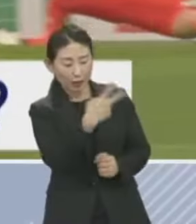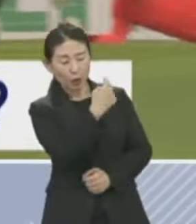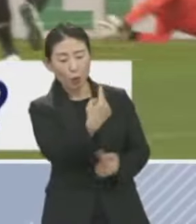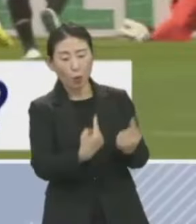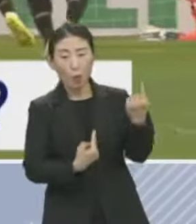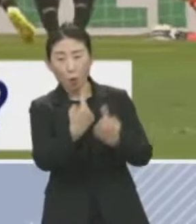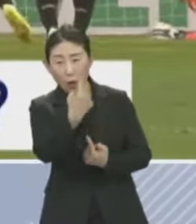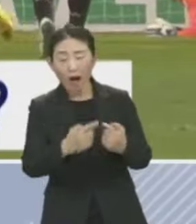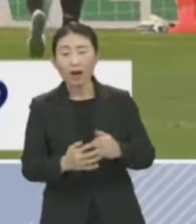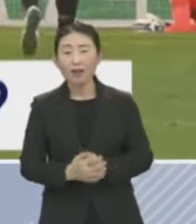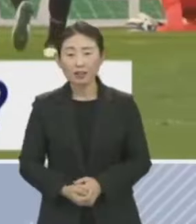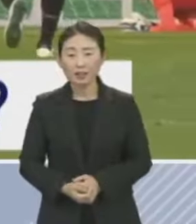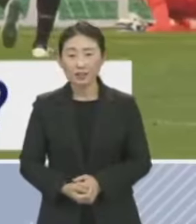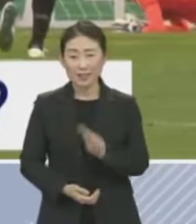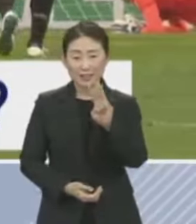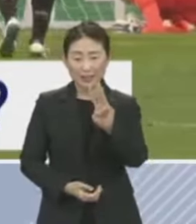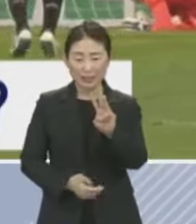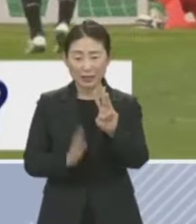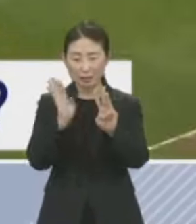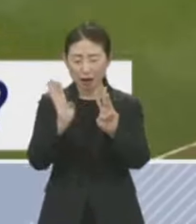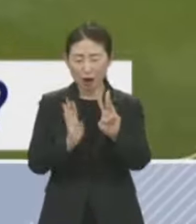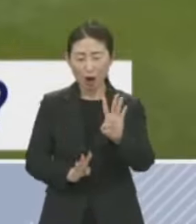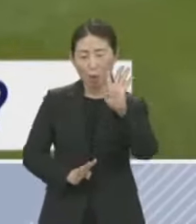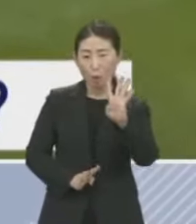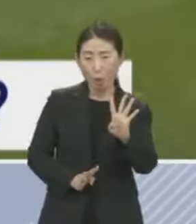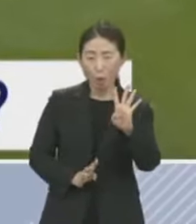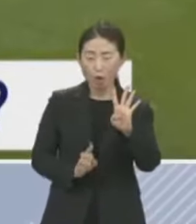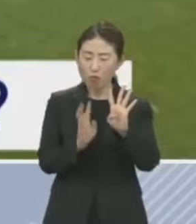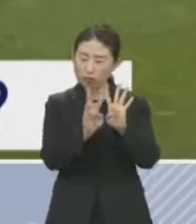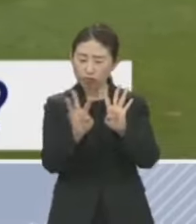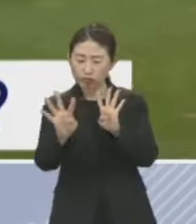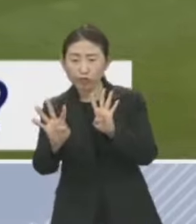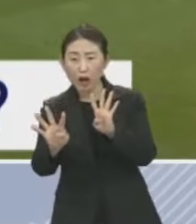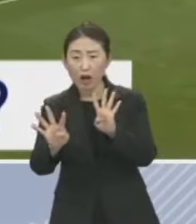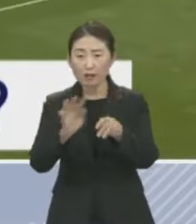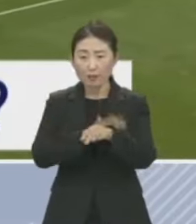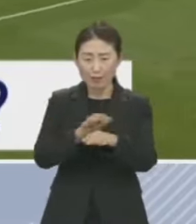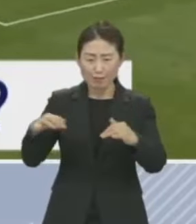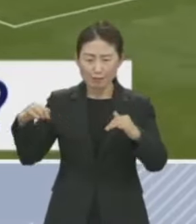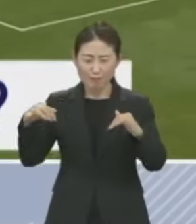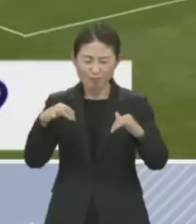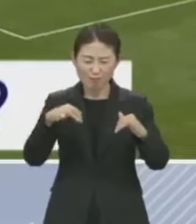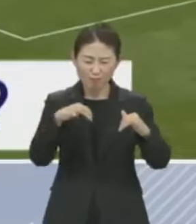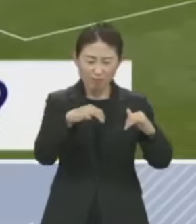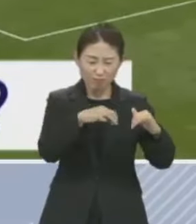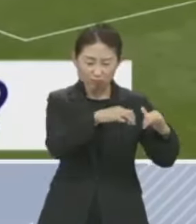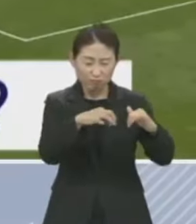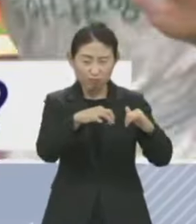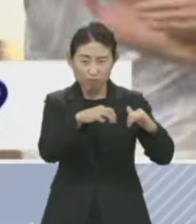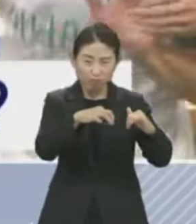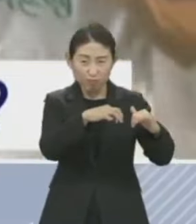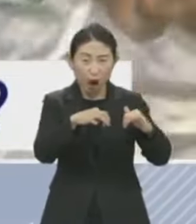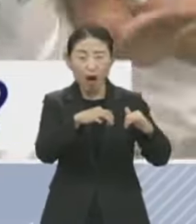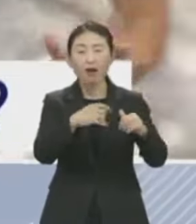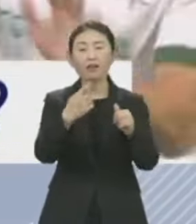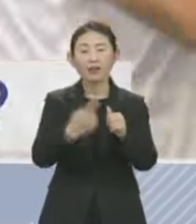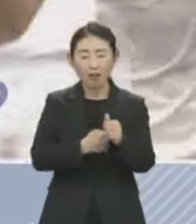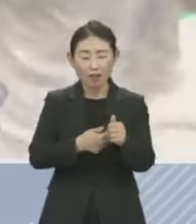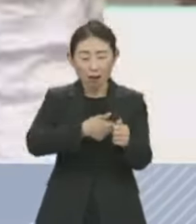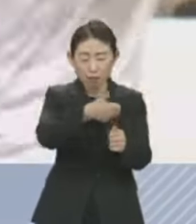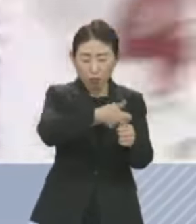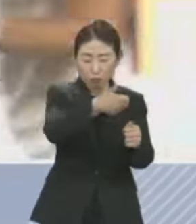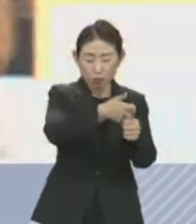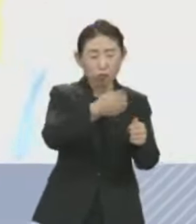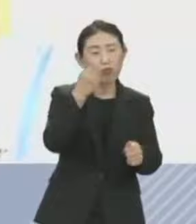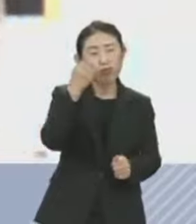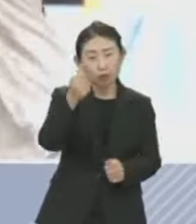백에서 포백으로 포메이션을 좀 바꾸고 조금 더 공격적인 운영을 해한 했던게 좀 잘 들어맞았던